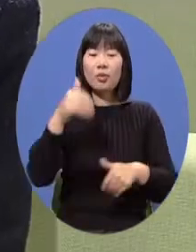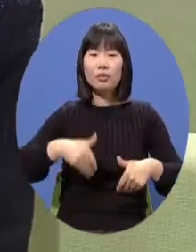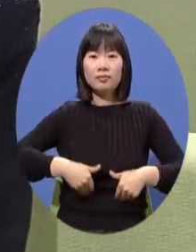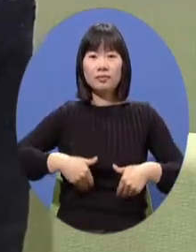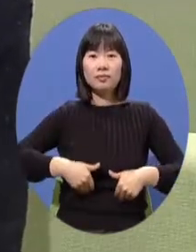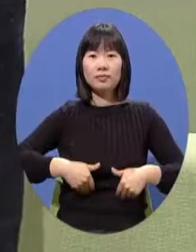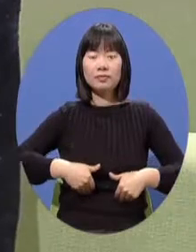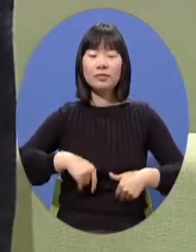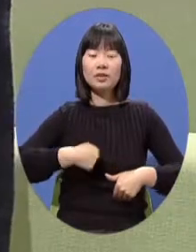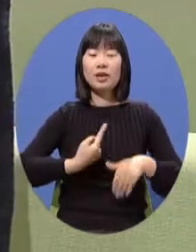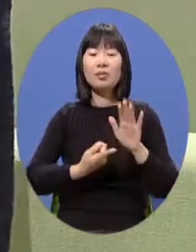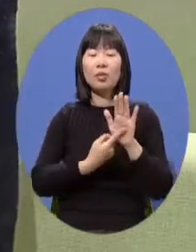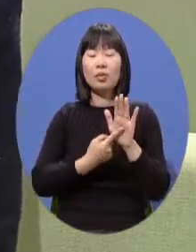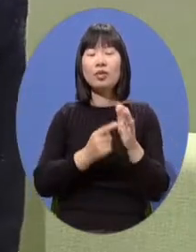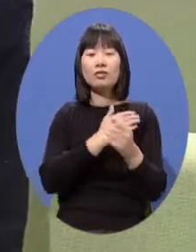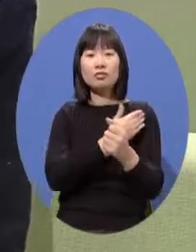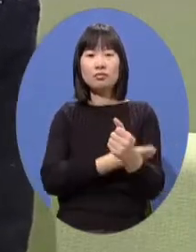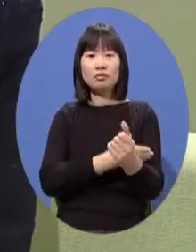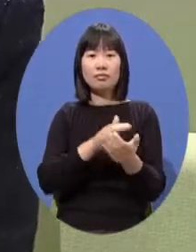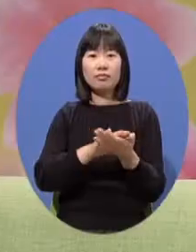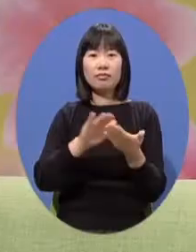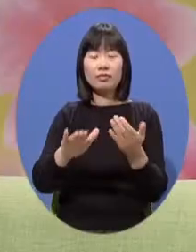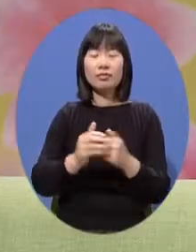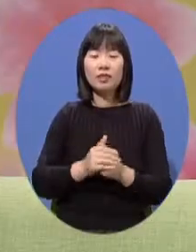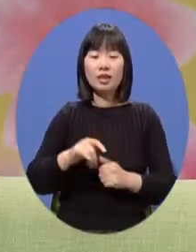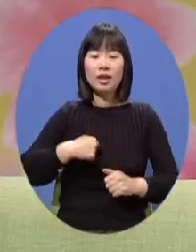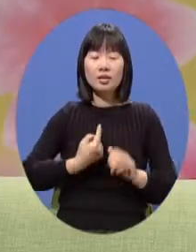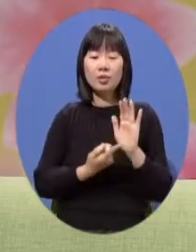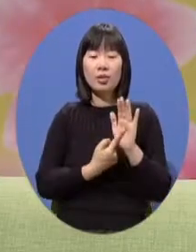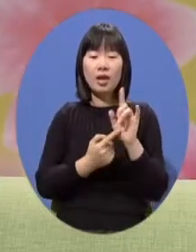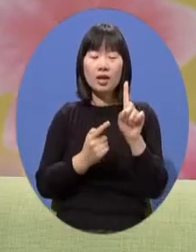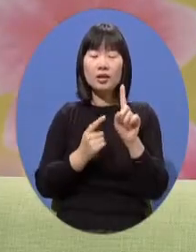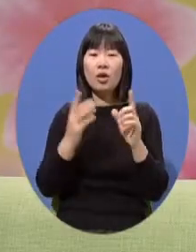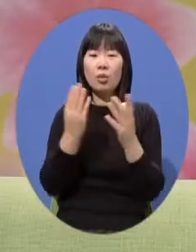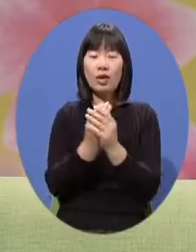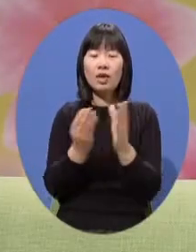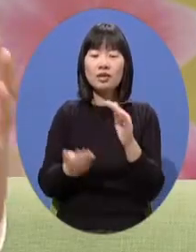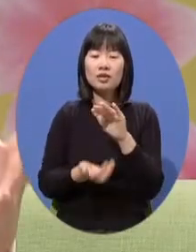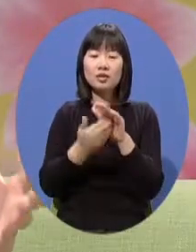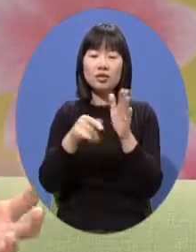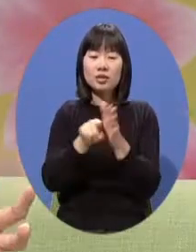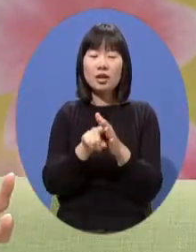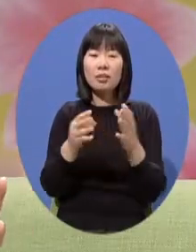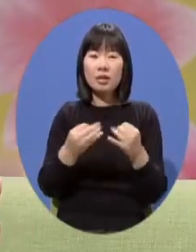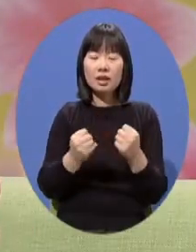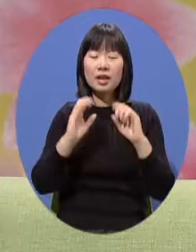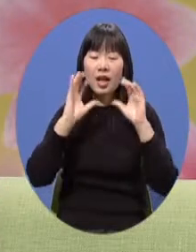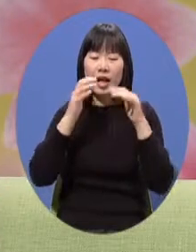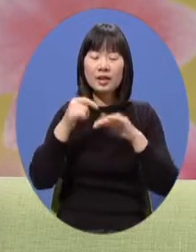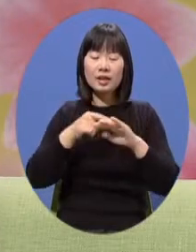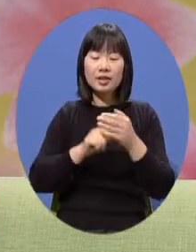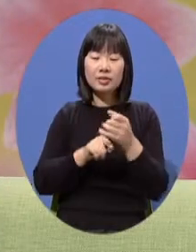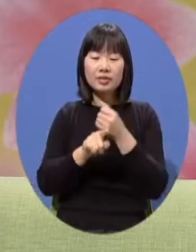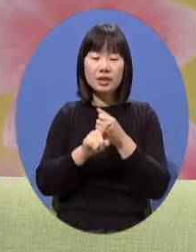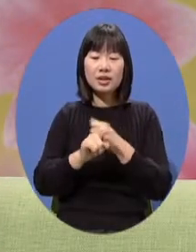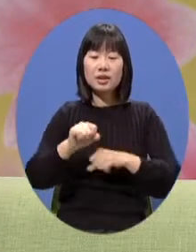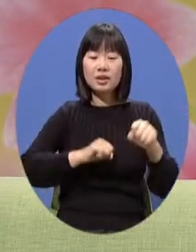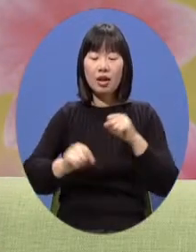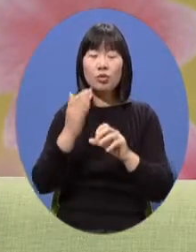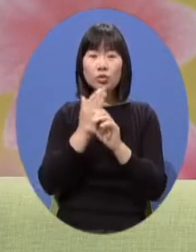있는 게 사실은 자기 표현력이죠. 그렇군요. 그 자기 표현 하나를 완성하기 위해서 그렇게 많은 아이의 심리가 작용을 하는군요.